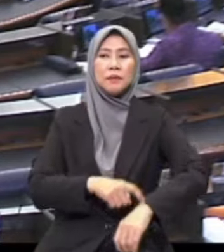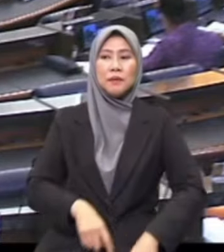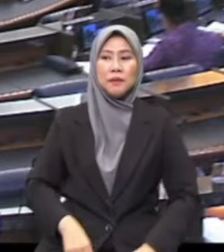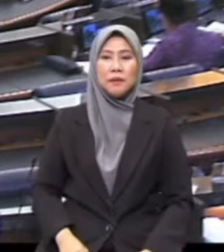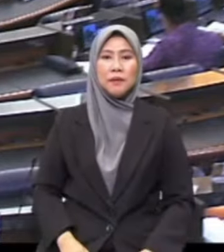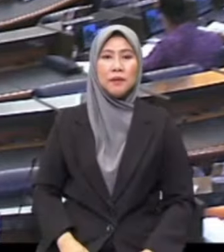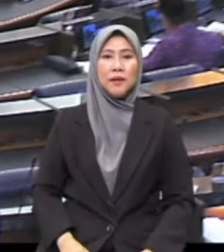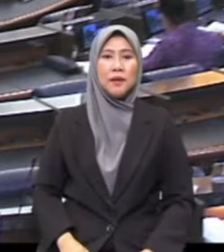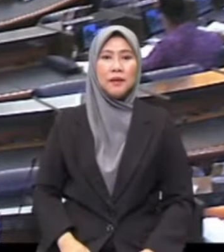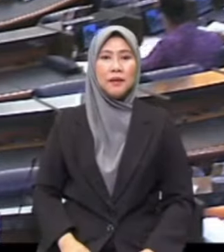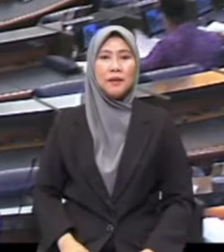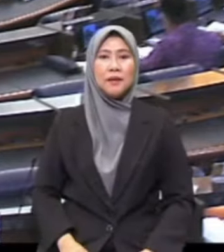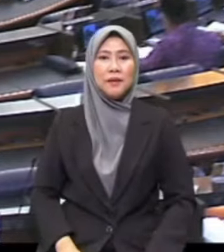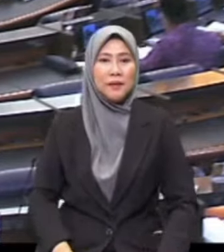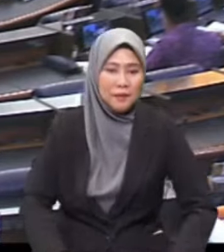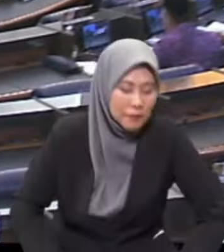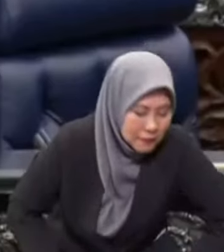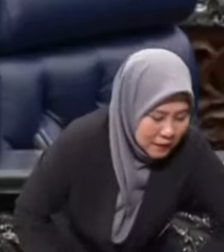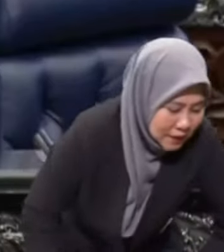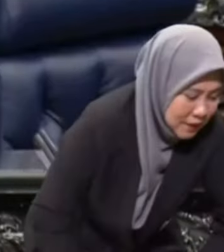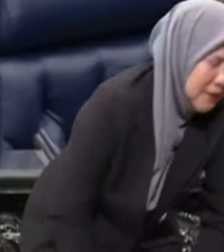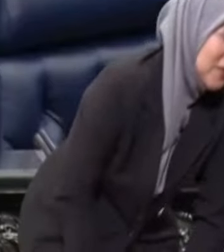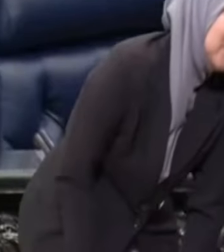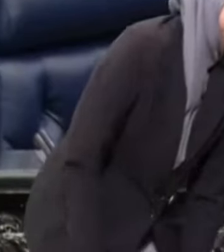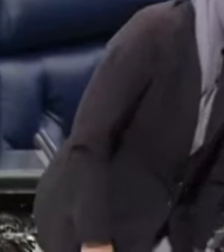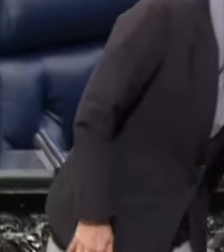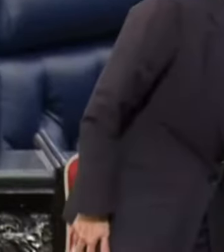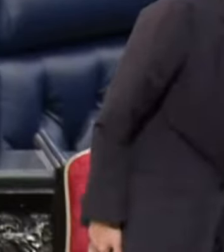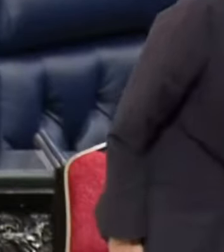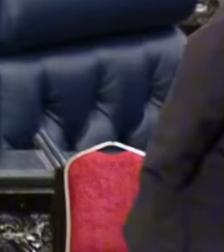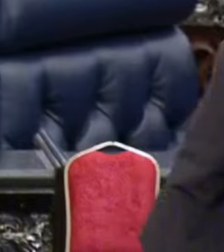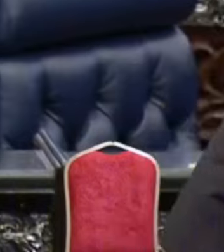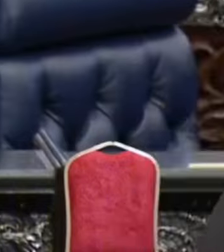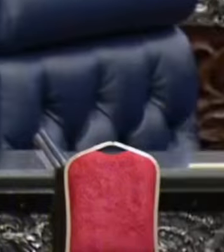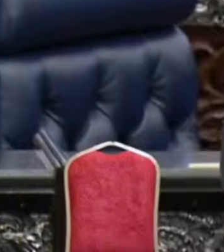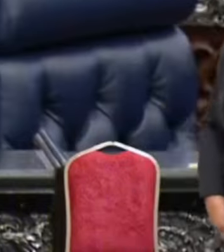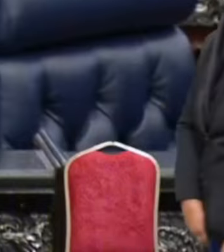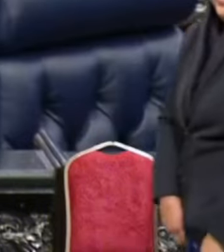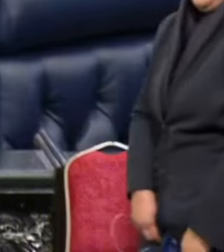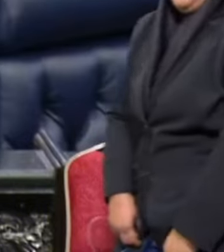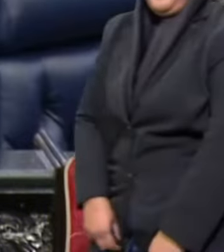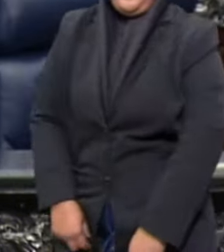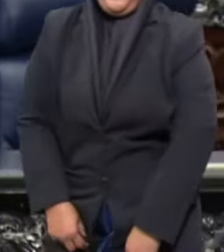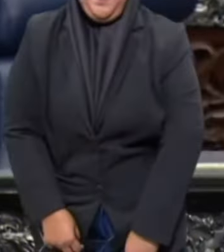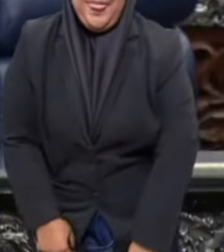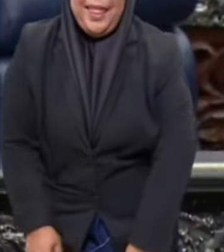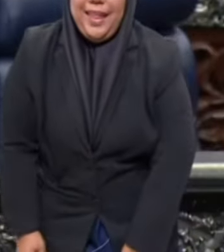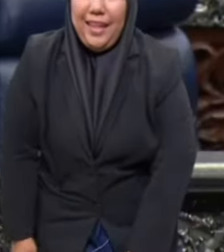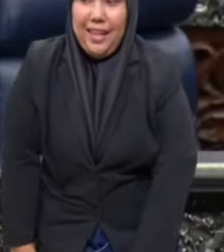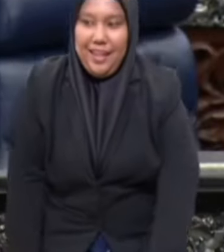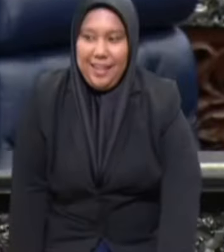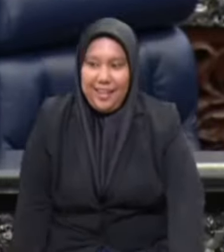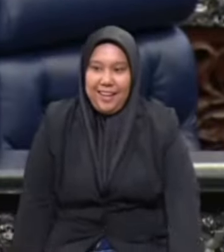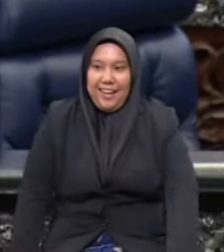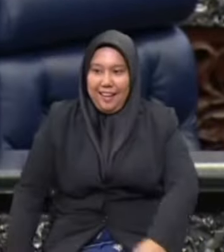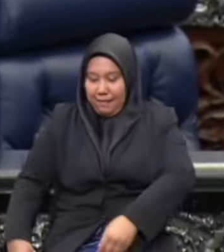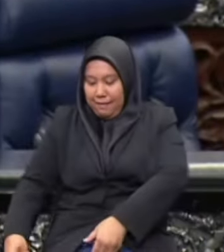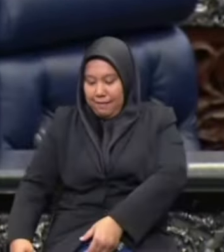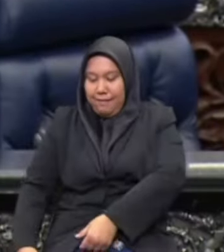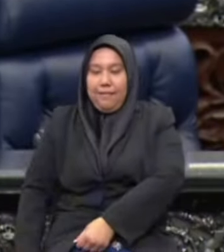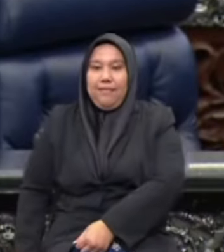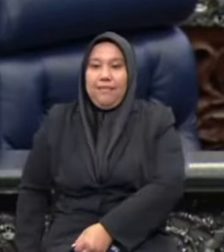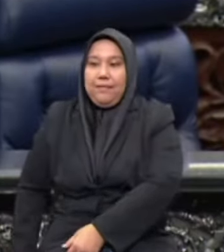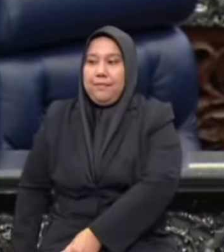permohonan dan yang kedua Saya ingin mendapatkan penjelasan daripada pihak menteri kenyataan-kenyataan yang di kongsikan oleh